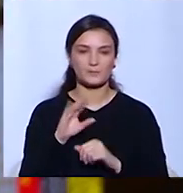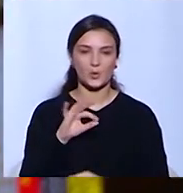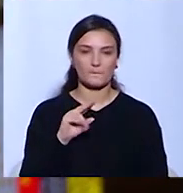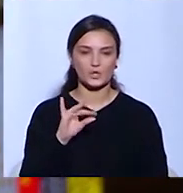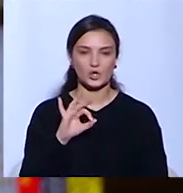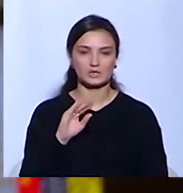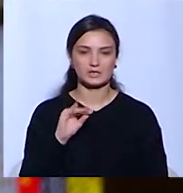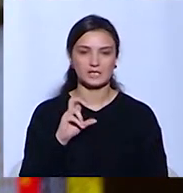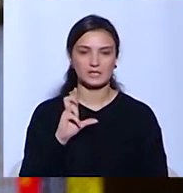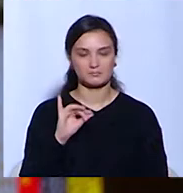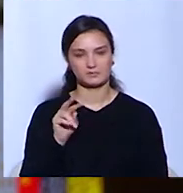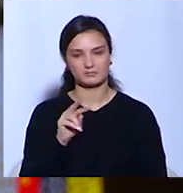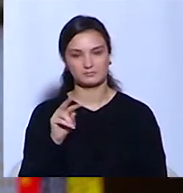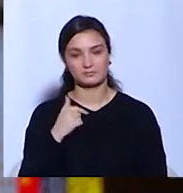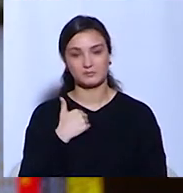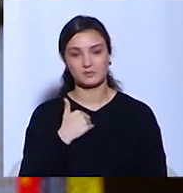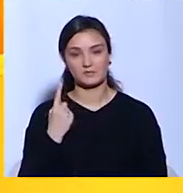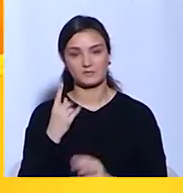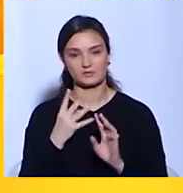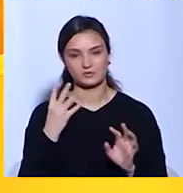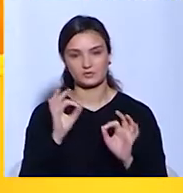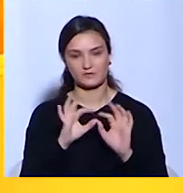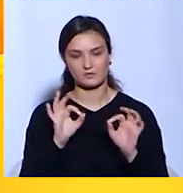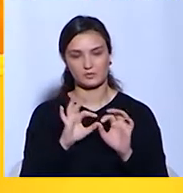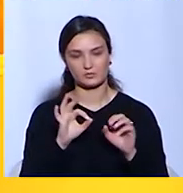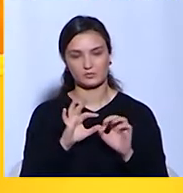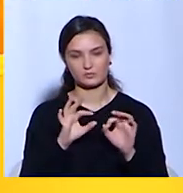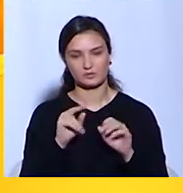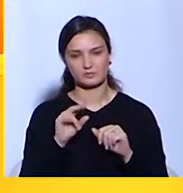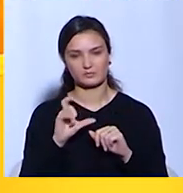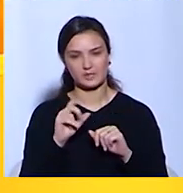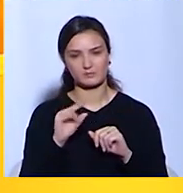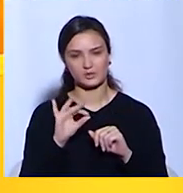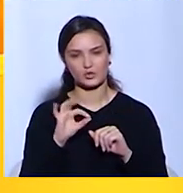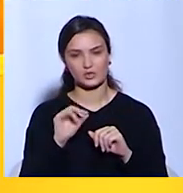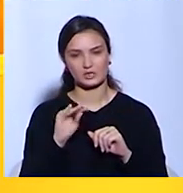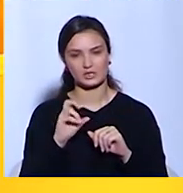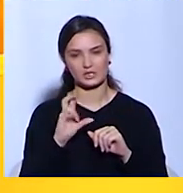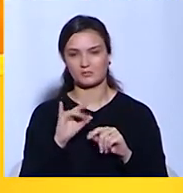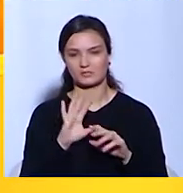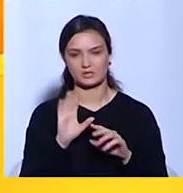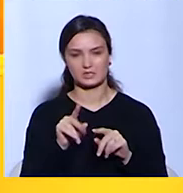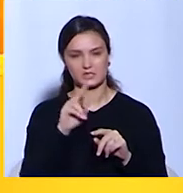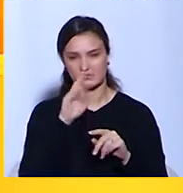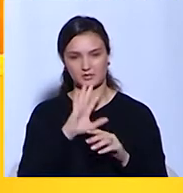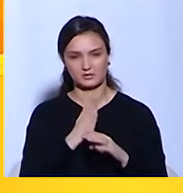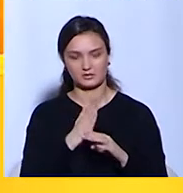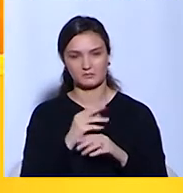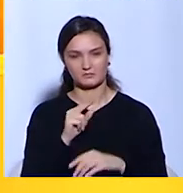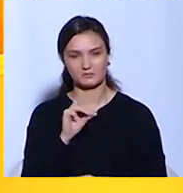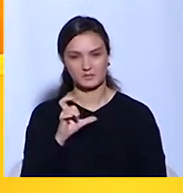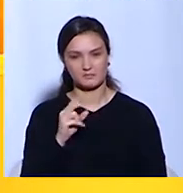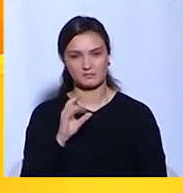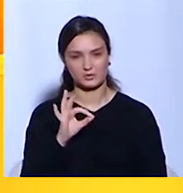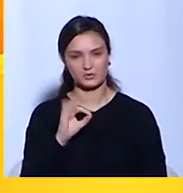პრობიოტიკებზე. მე პირველ რიგში მინდა განმარტო, რომ პრებიოტიკები არ გახლავთ წავალი.